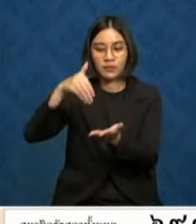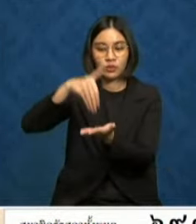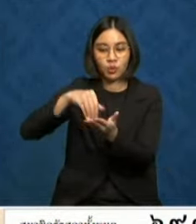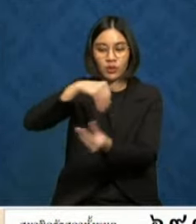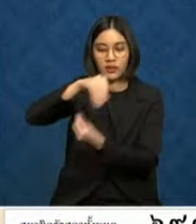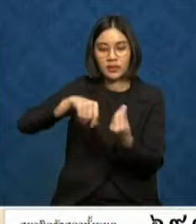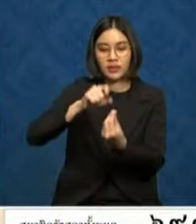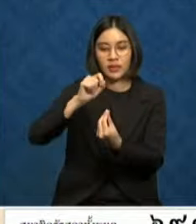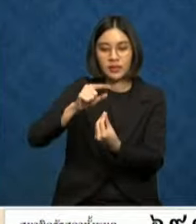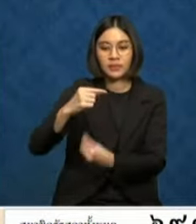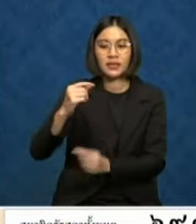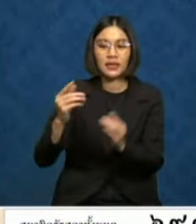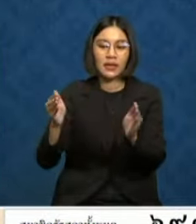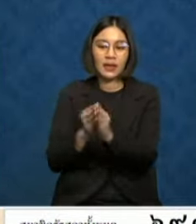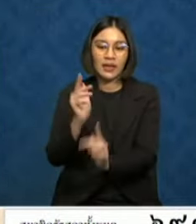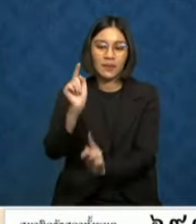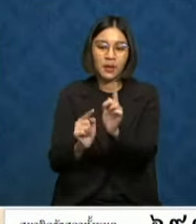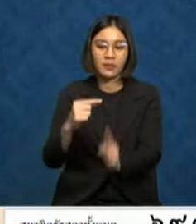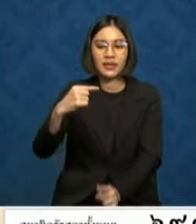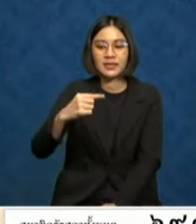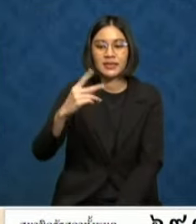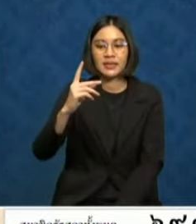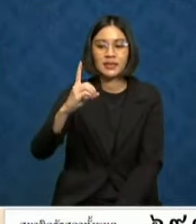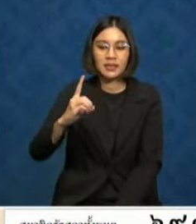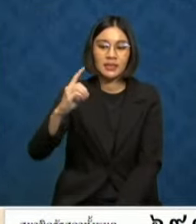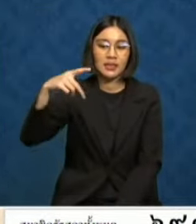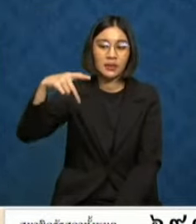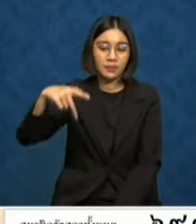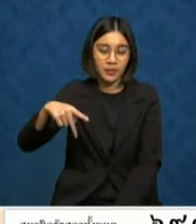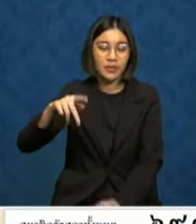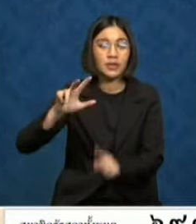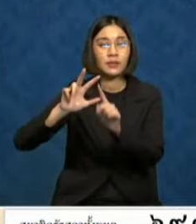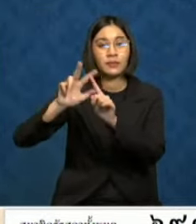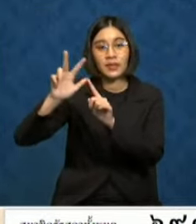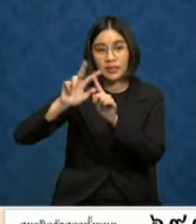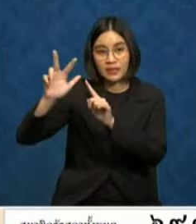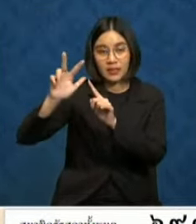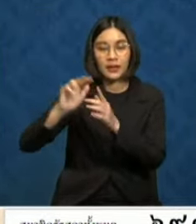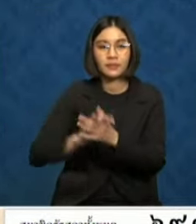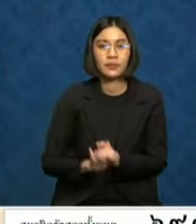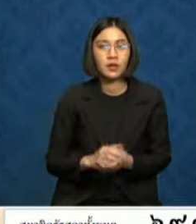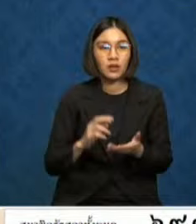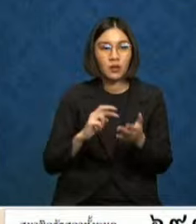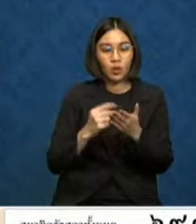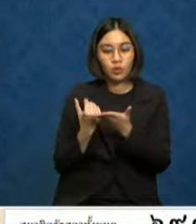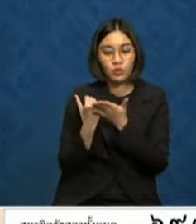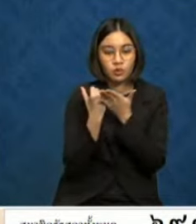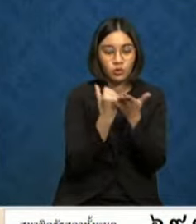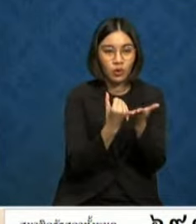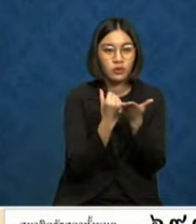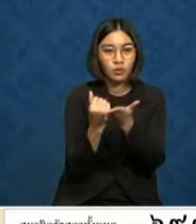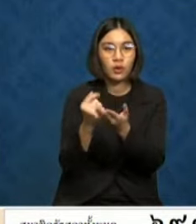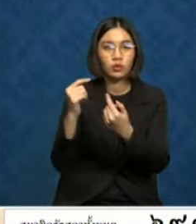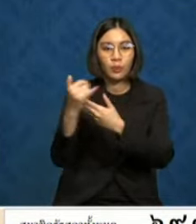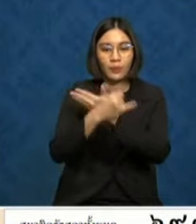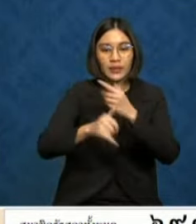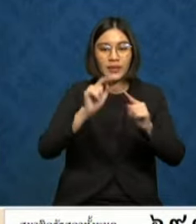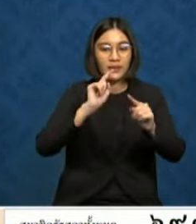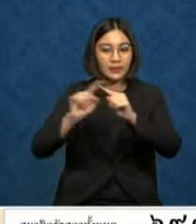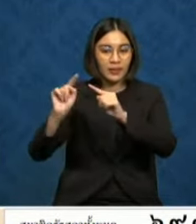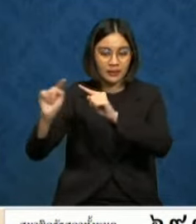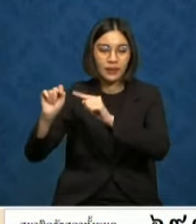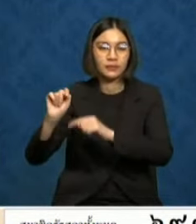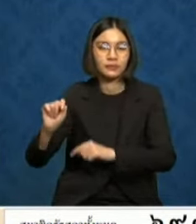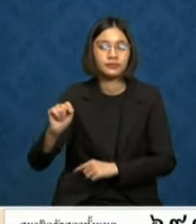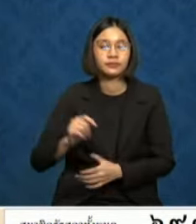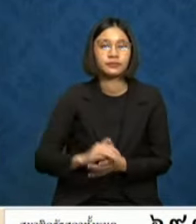ที่มี GDP เป็นอันดับ3ของโลกรองจากสหรัฐอเมริกาและจีนและเป็นผู้ให้ความช่วยเหลือแก่ต่างประเทศรายใหญ่ที่สุด